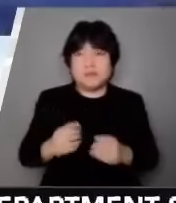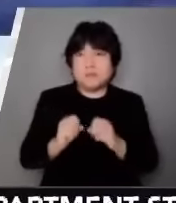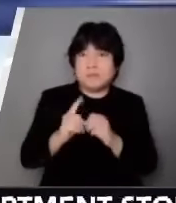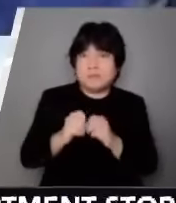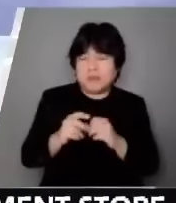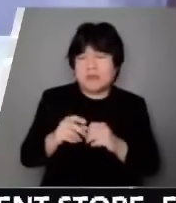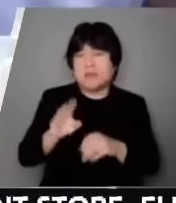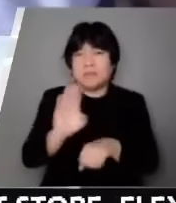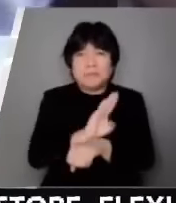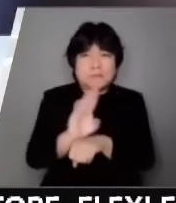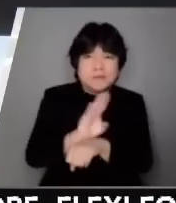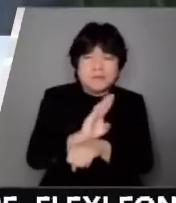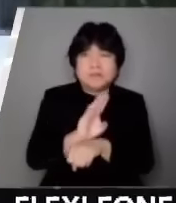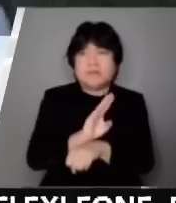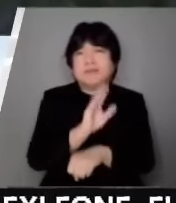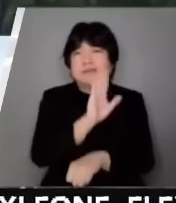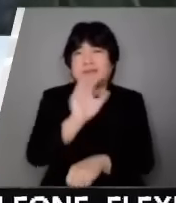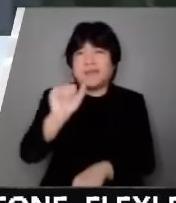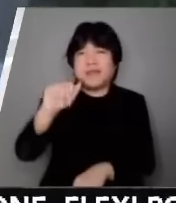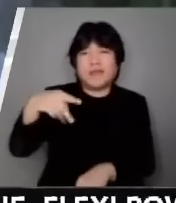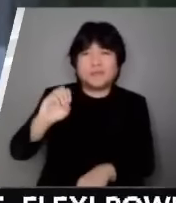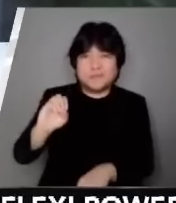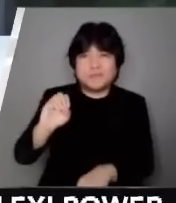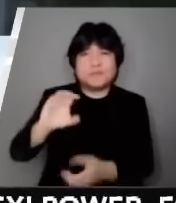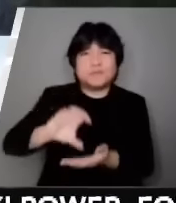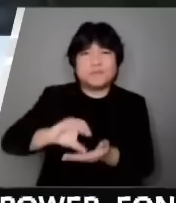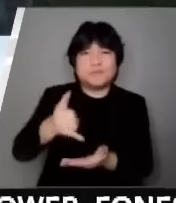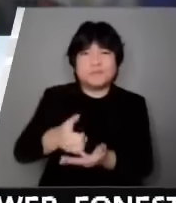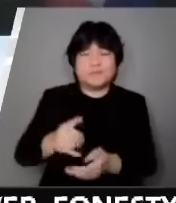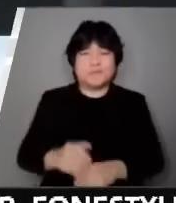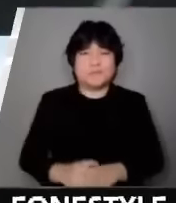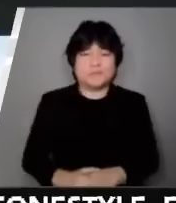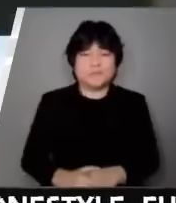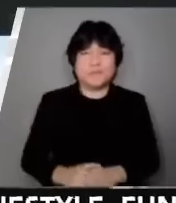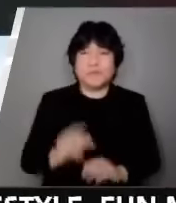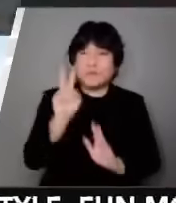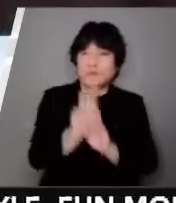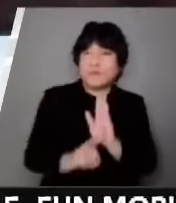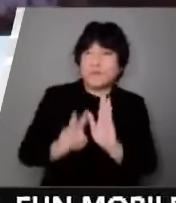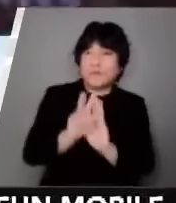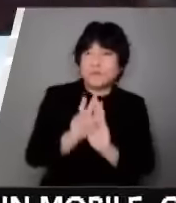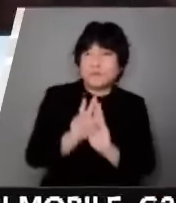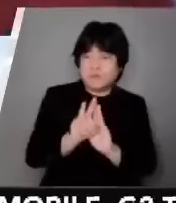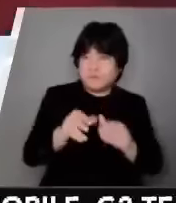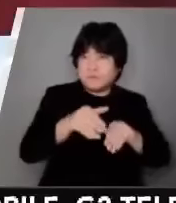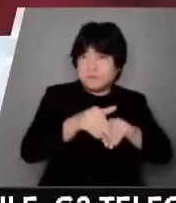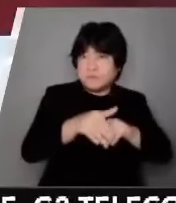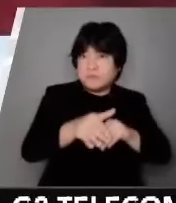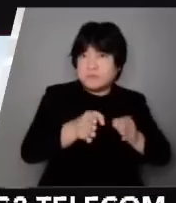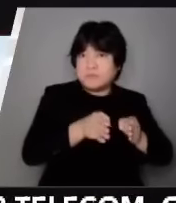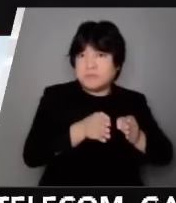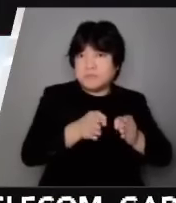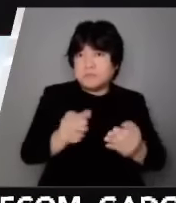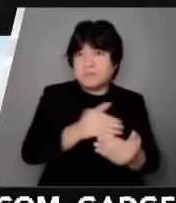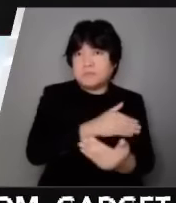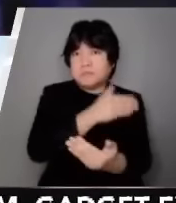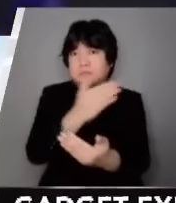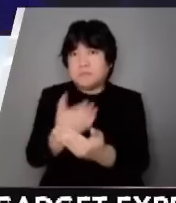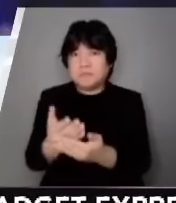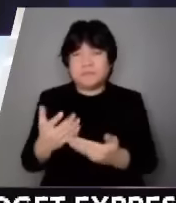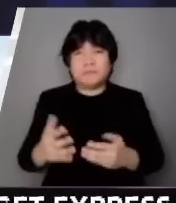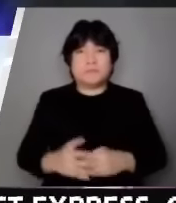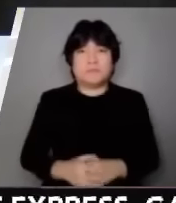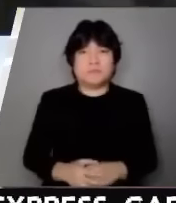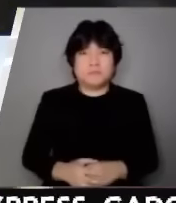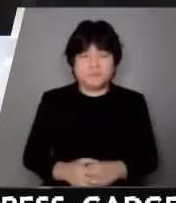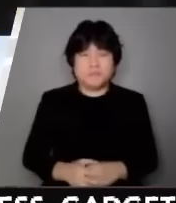autograph noon ng apo. Matapos ang halos 2 oras, dumating sa Rizal Memorial Sports Complex ang motorcade. Isa-isang pinakilala ang